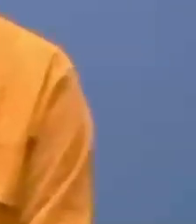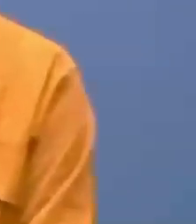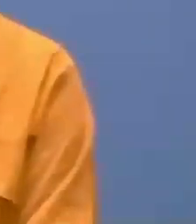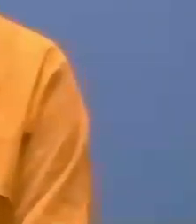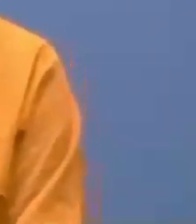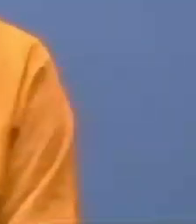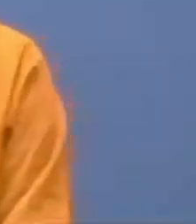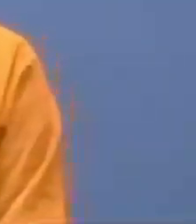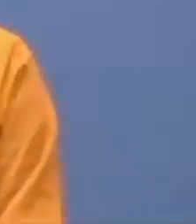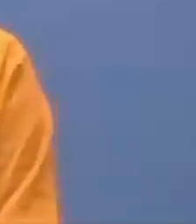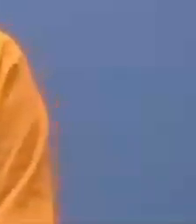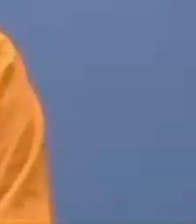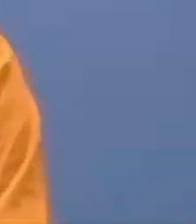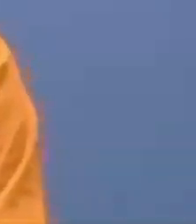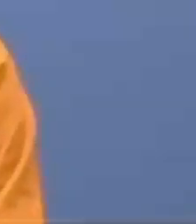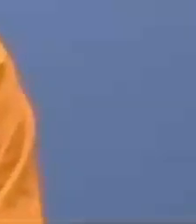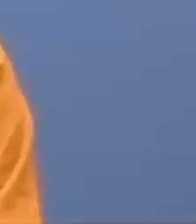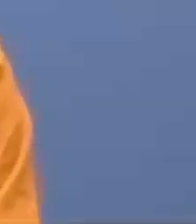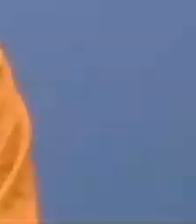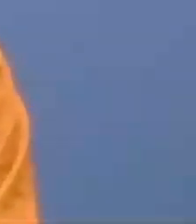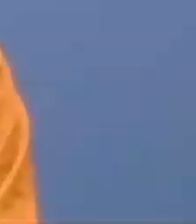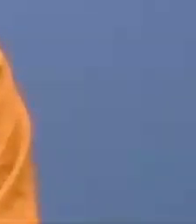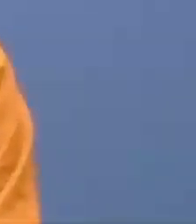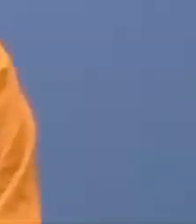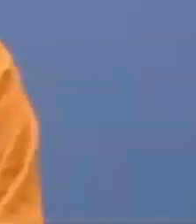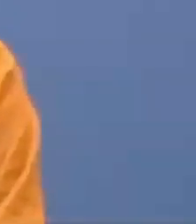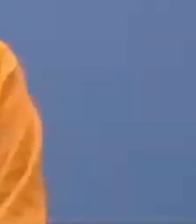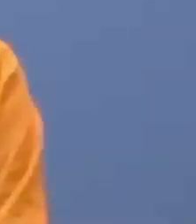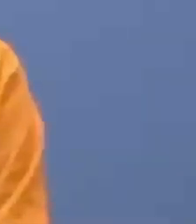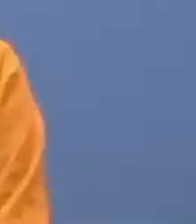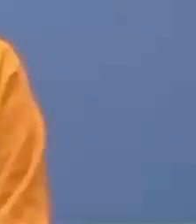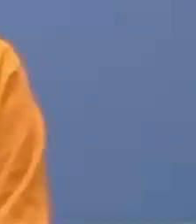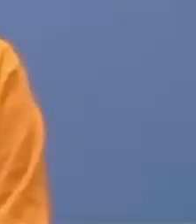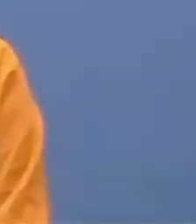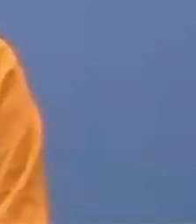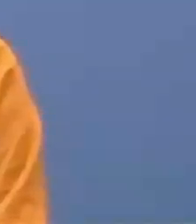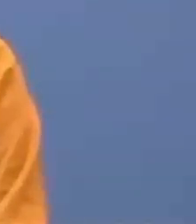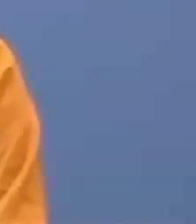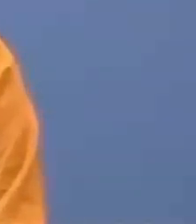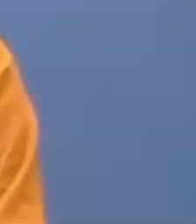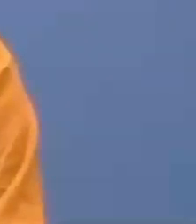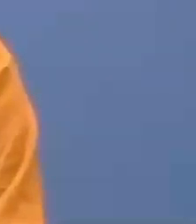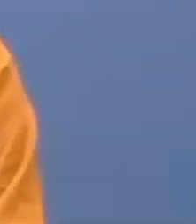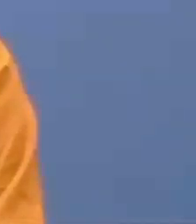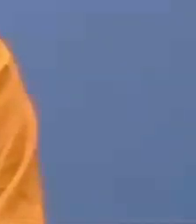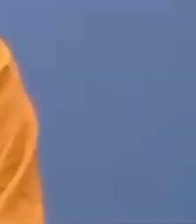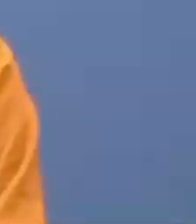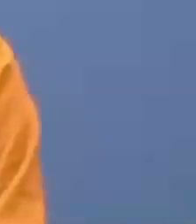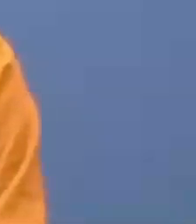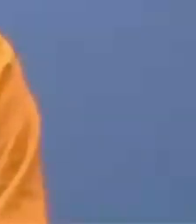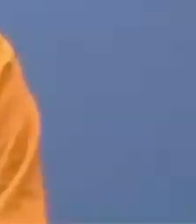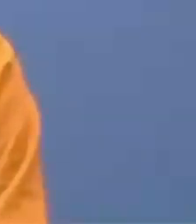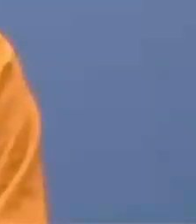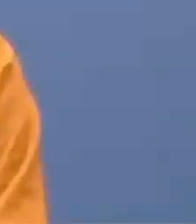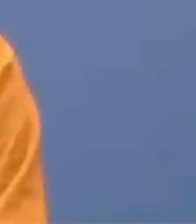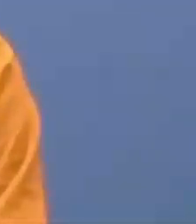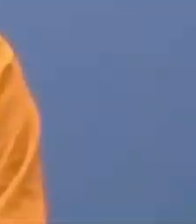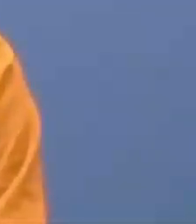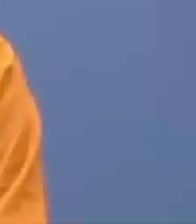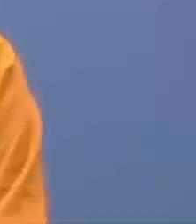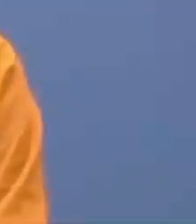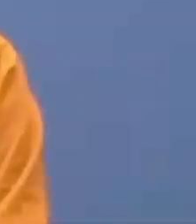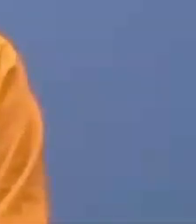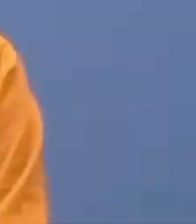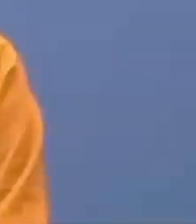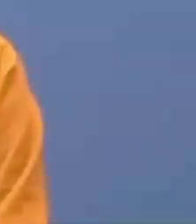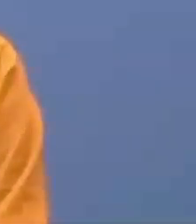虽然我们非常的缺乏，但是神你拯救了我们，并且呼召了我们，还给了我们人生的答案。祈求神帮